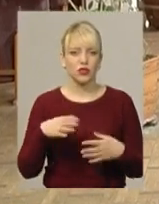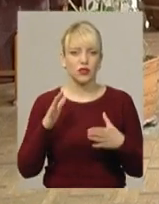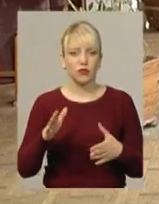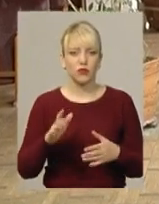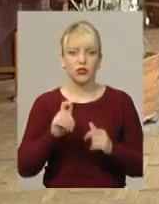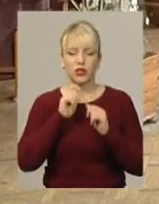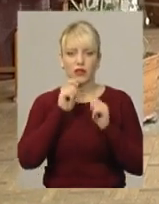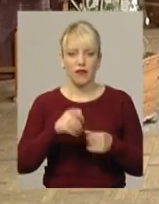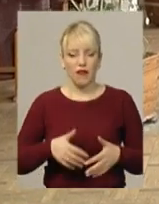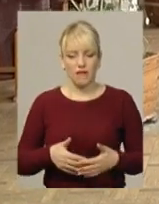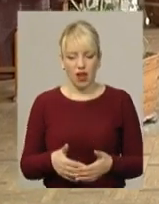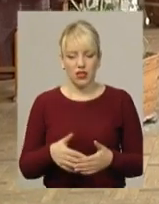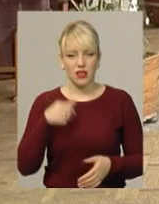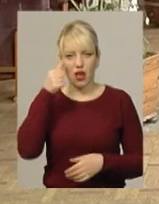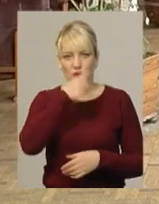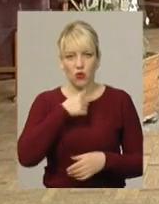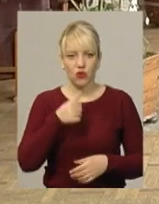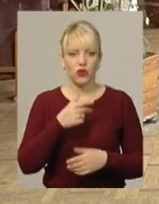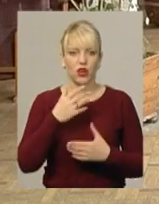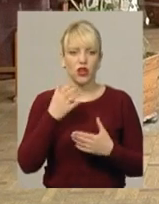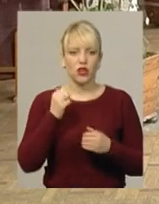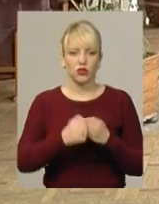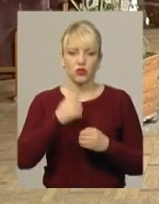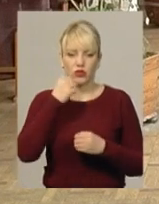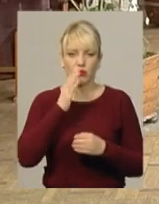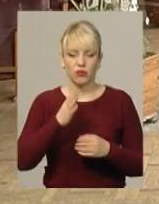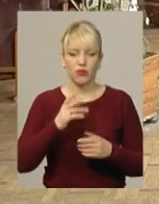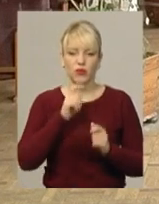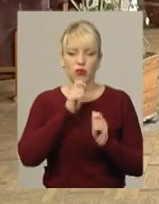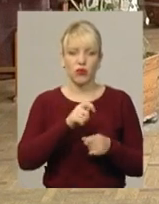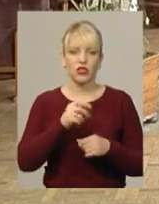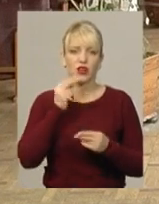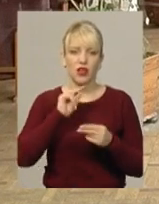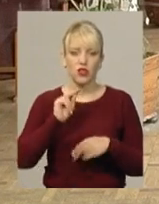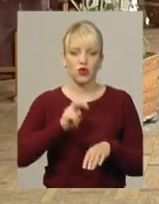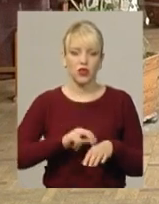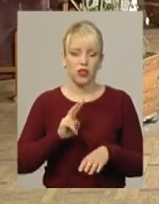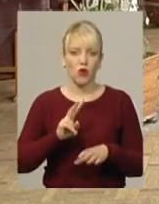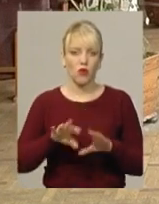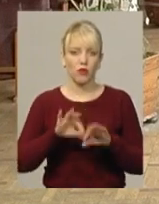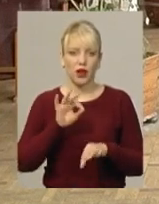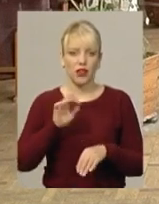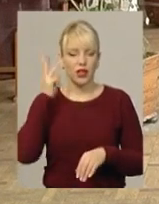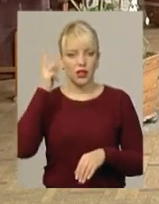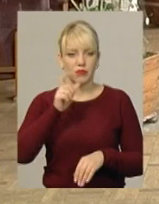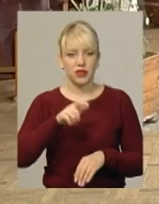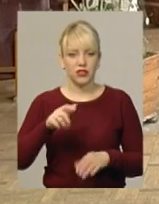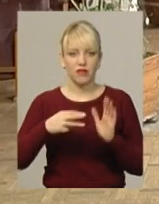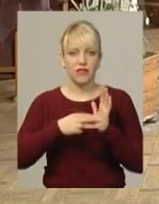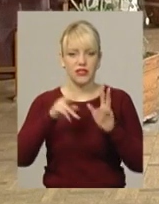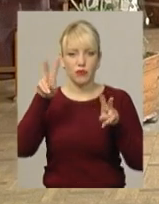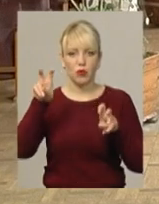вагітної року. Ще ми будемо нагороджувати кращого лікаря, якого обрали хмельничани. Вісім